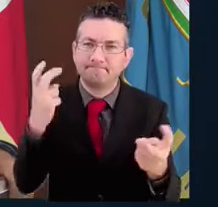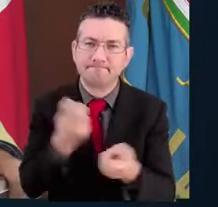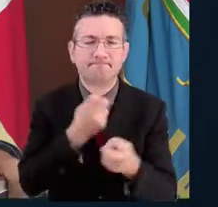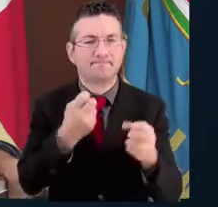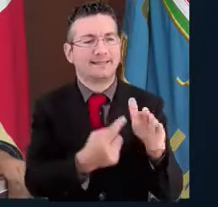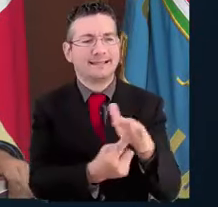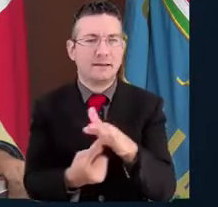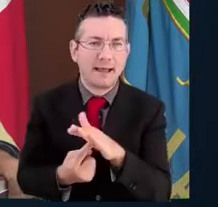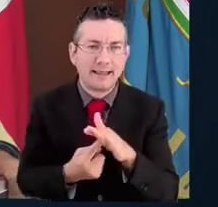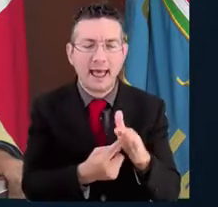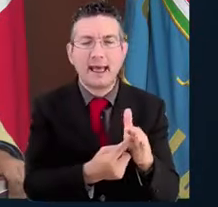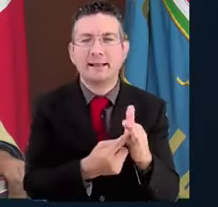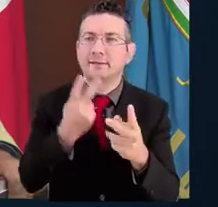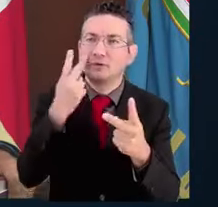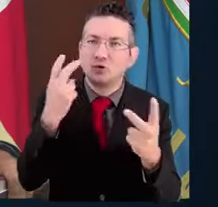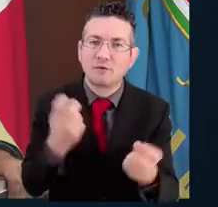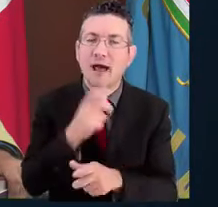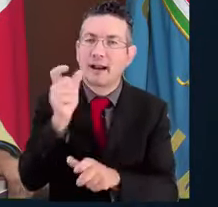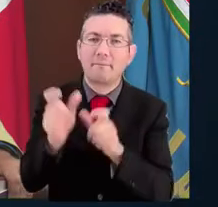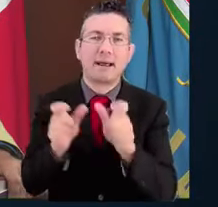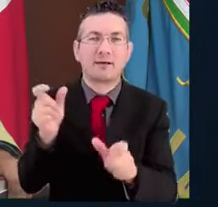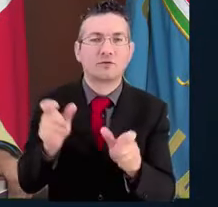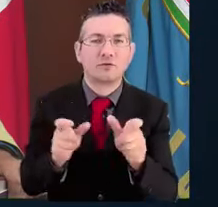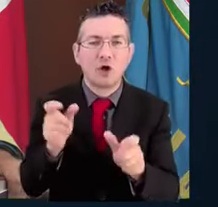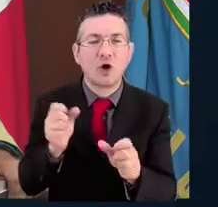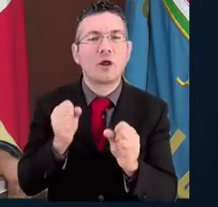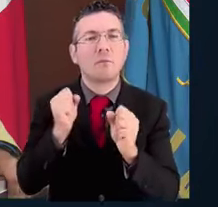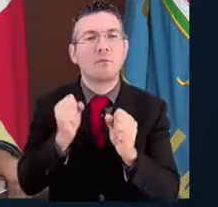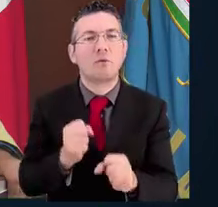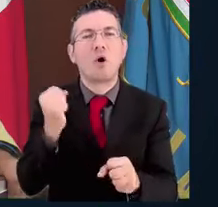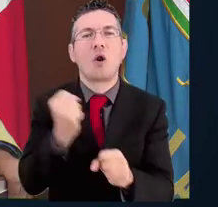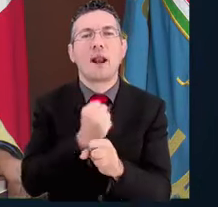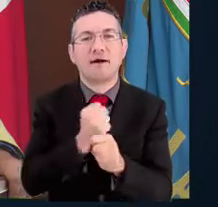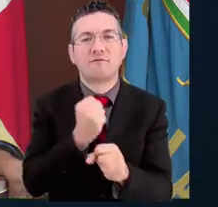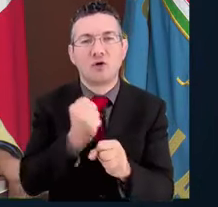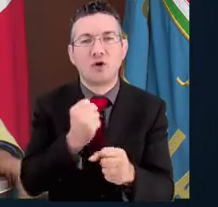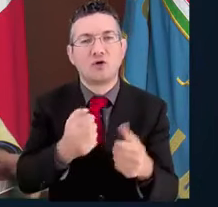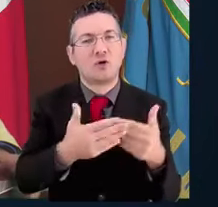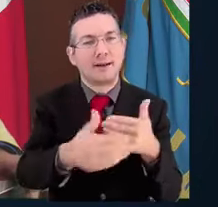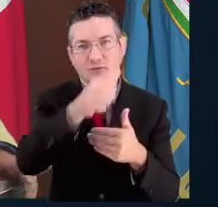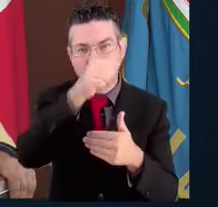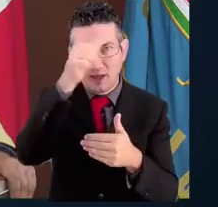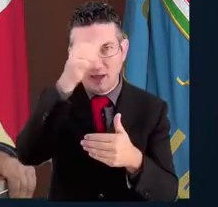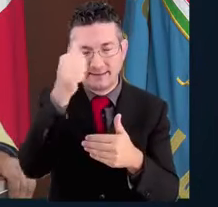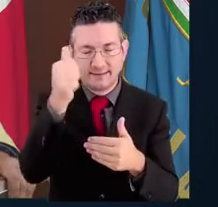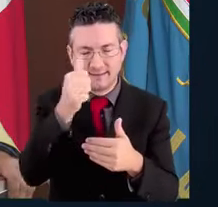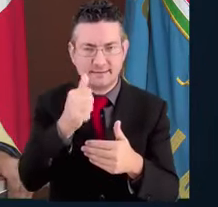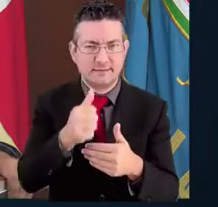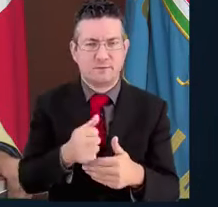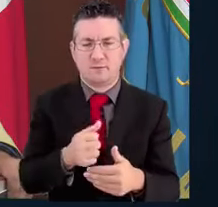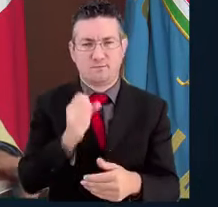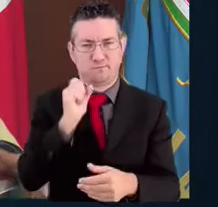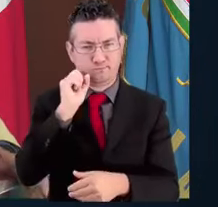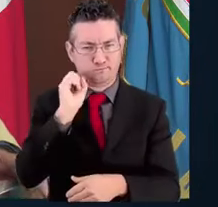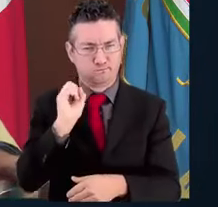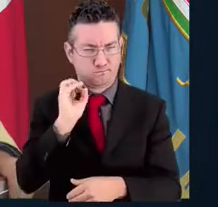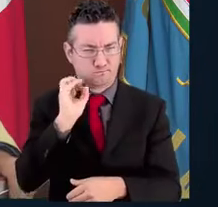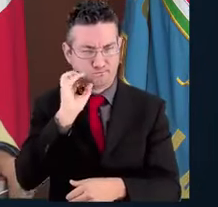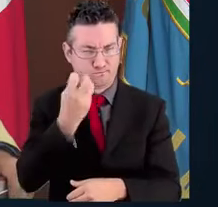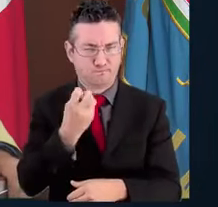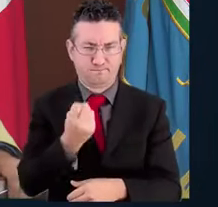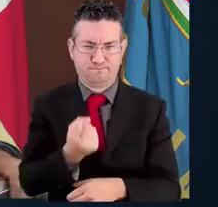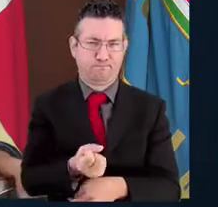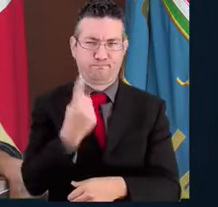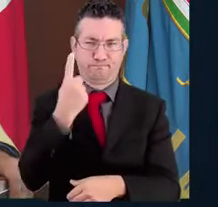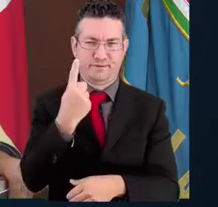persone che vogliano lavorare anche durante l'estate è un paradosso e vorrei sapere se